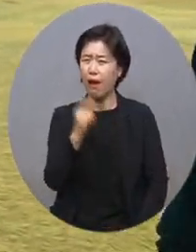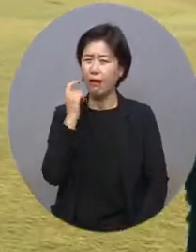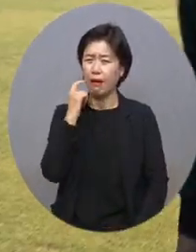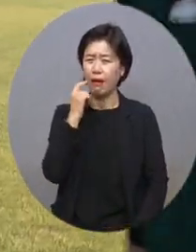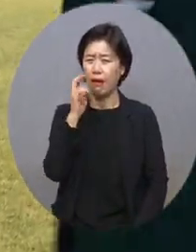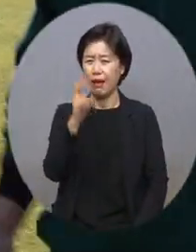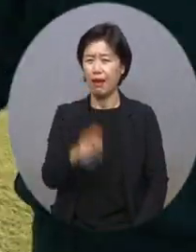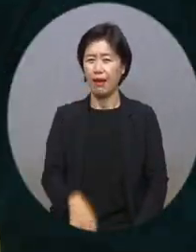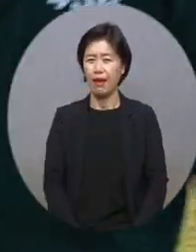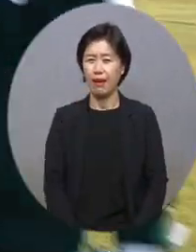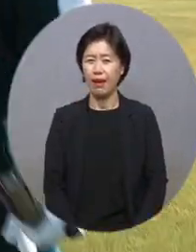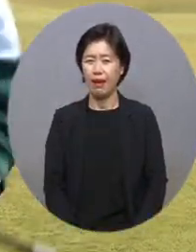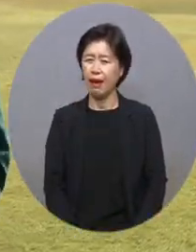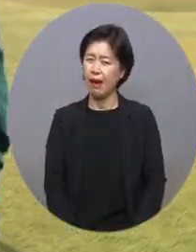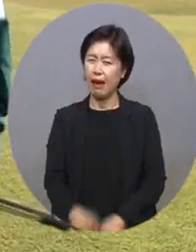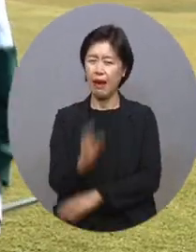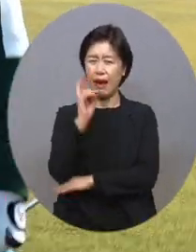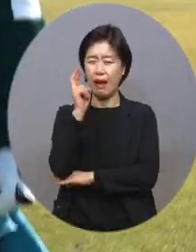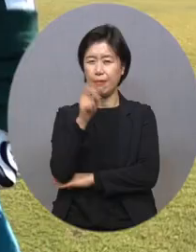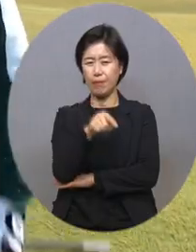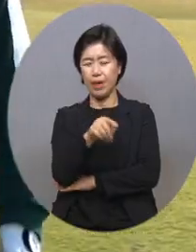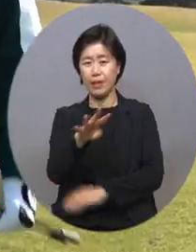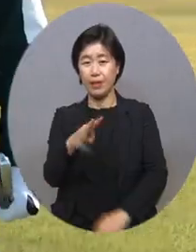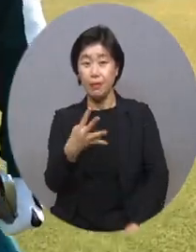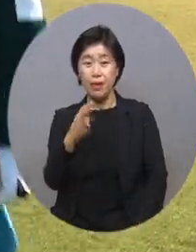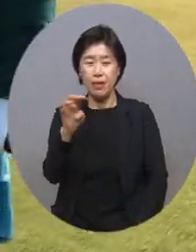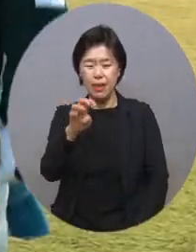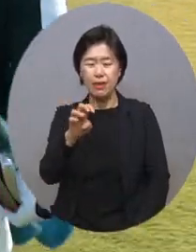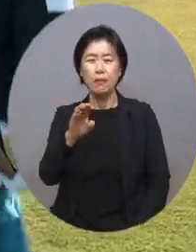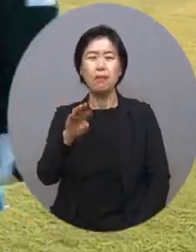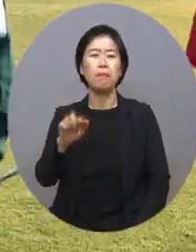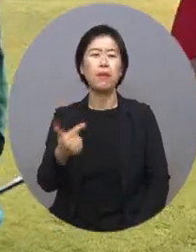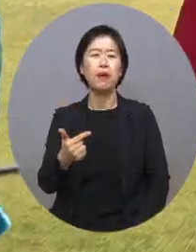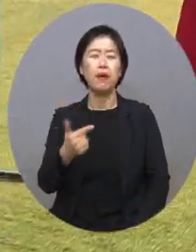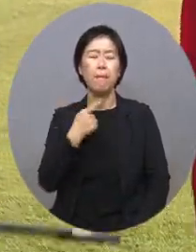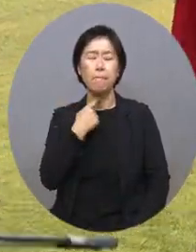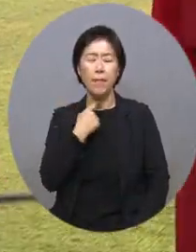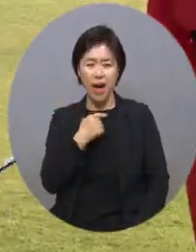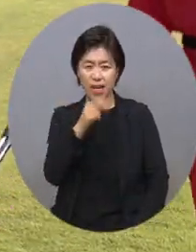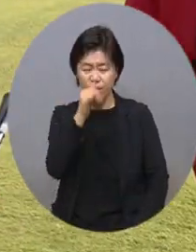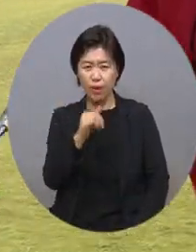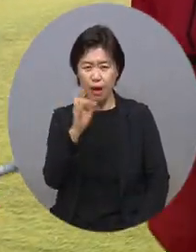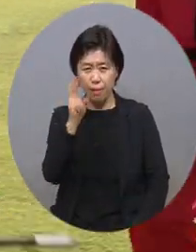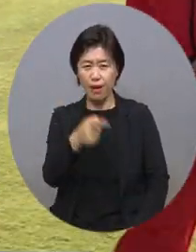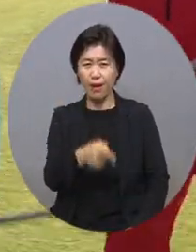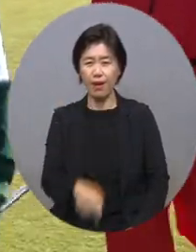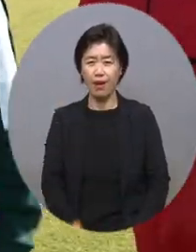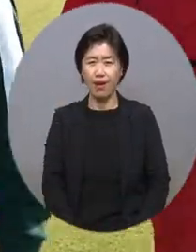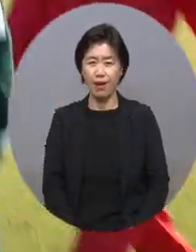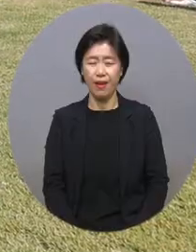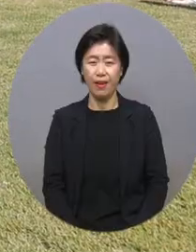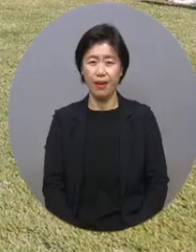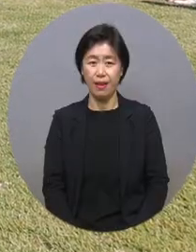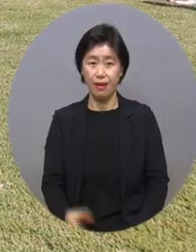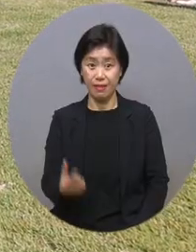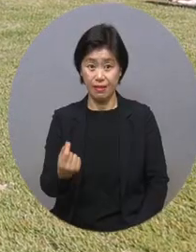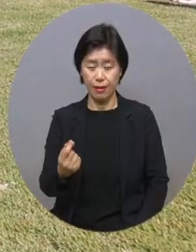아닙니다. 그러니까 340번 아닌가요? 340번? 아닙니다. 365일 중에 341 골프 치러 가신 것 같은데. 아닙니다.